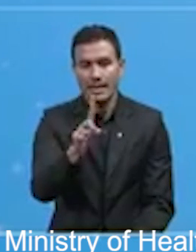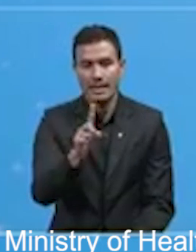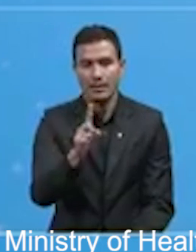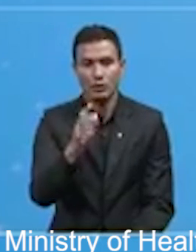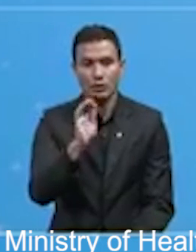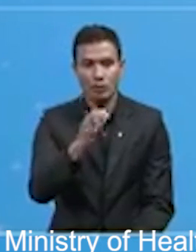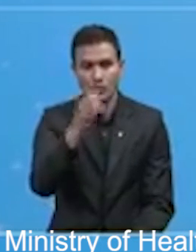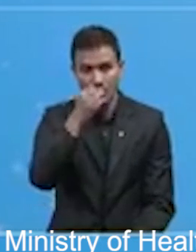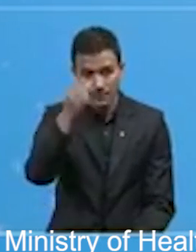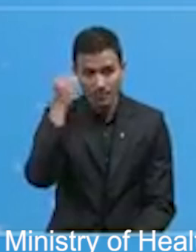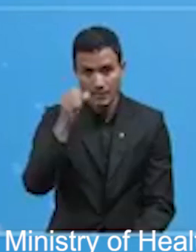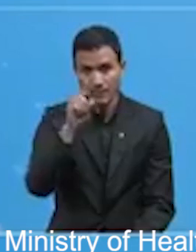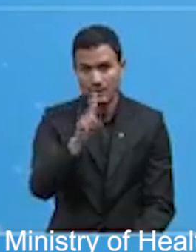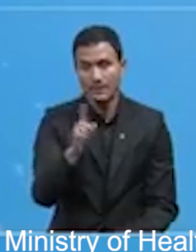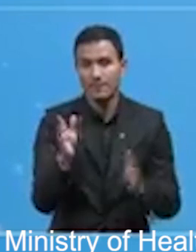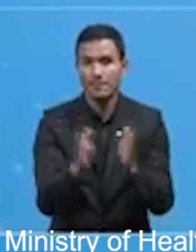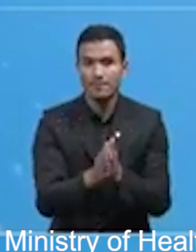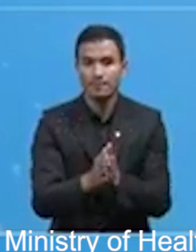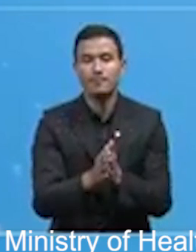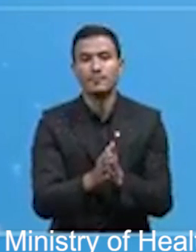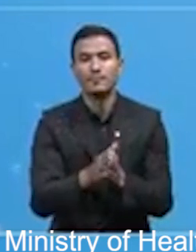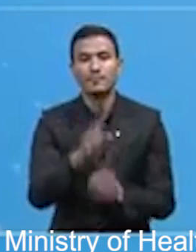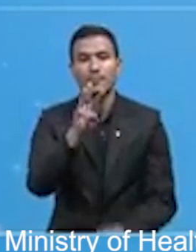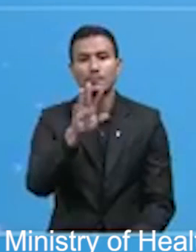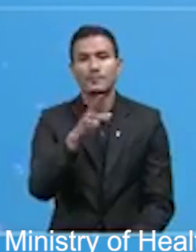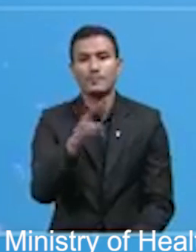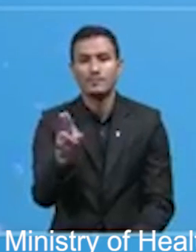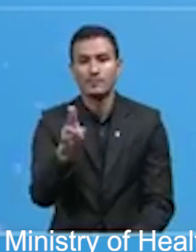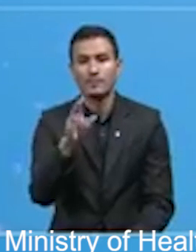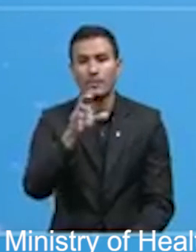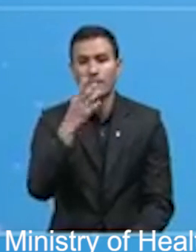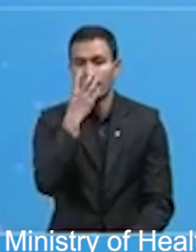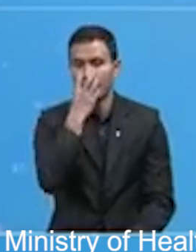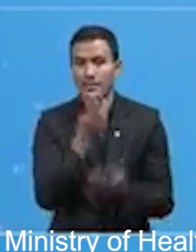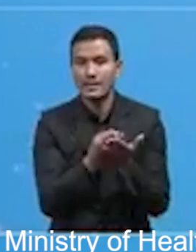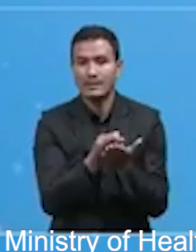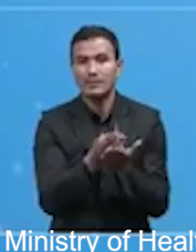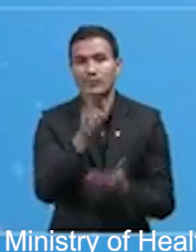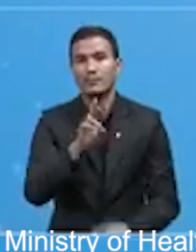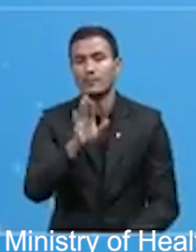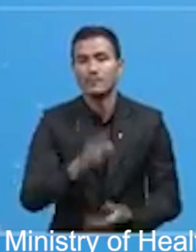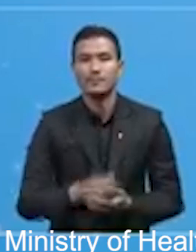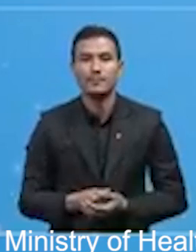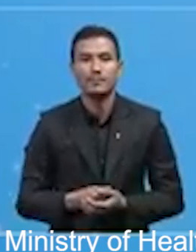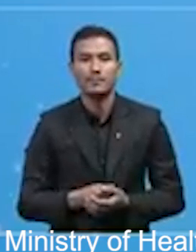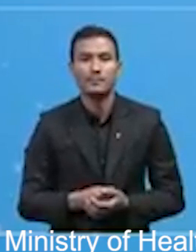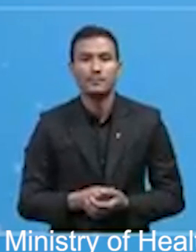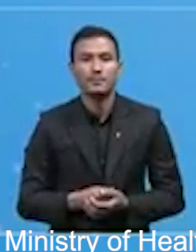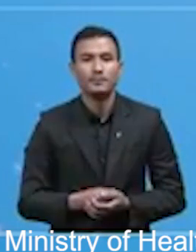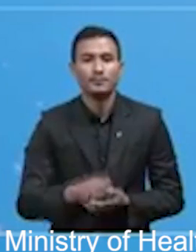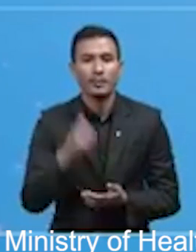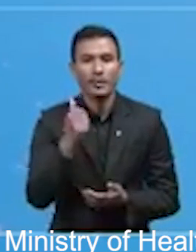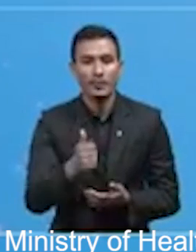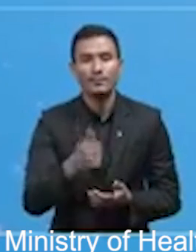र सुदूरपश्चिम प्रदेशमा 1 गरी जम्मा 35 जना भेन्टिलेटरमा उपचाररत हुनुहुन्छ।